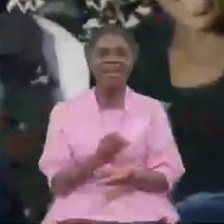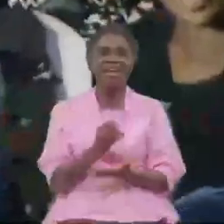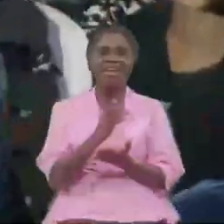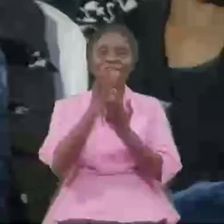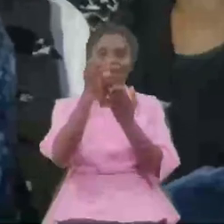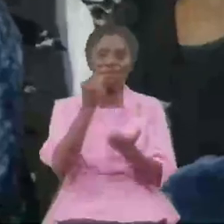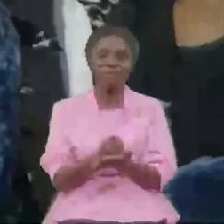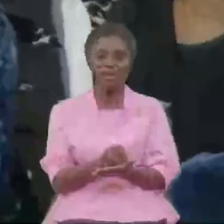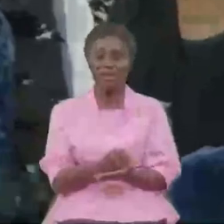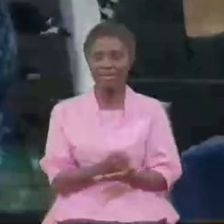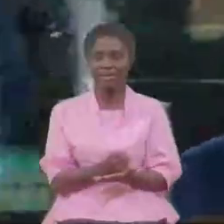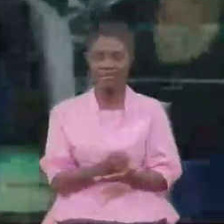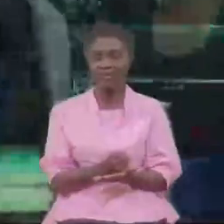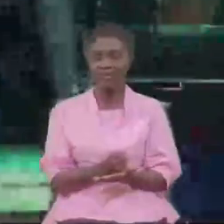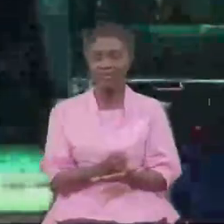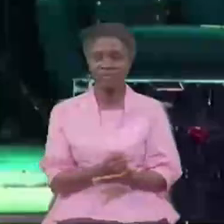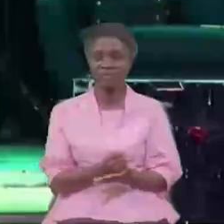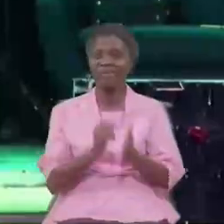Amen.